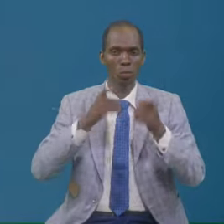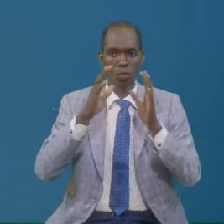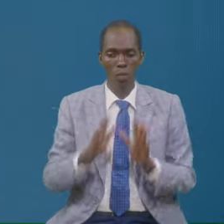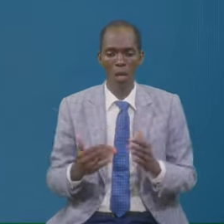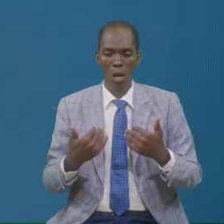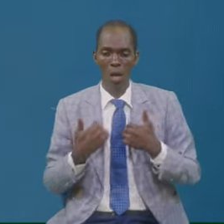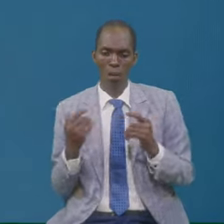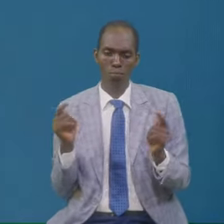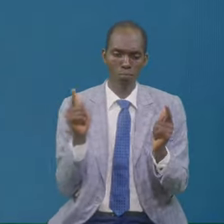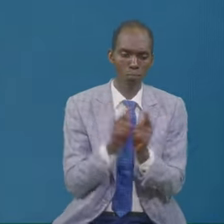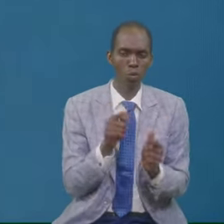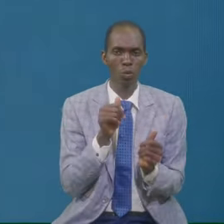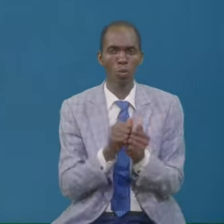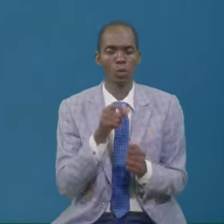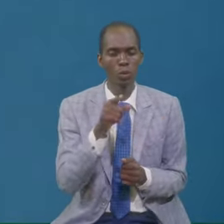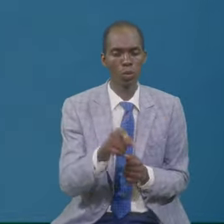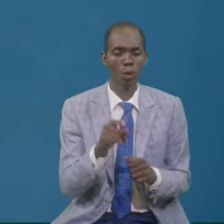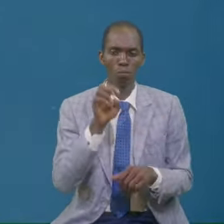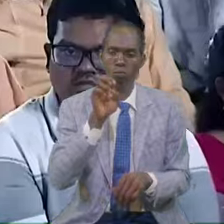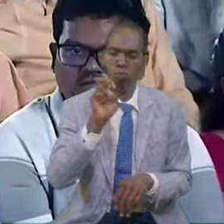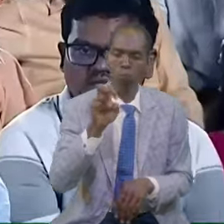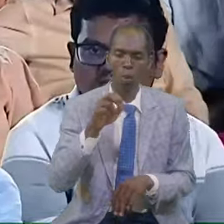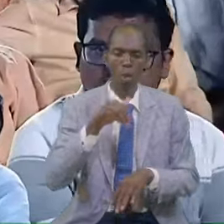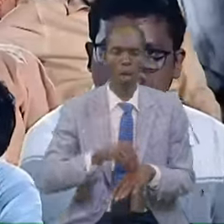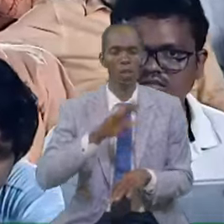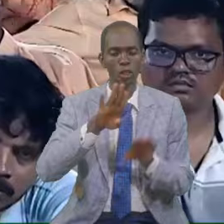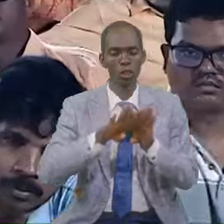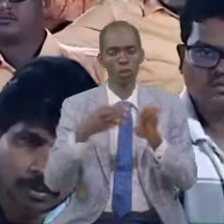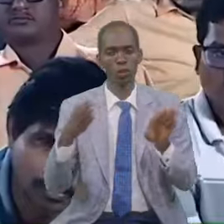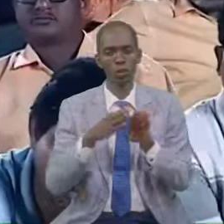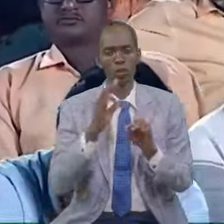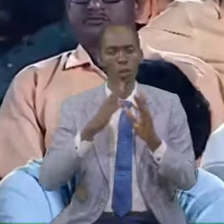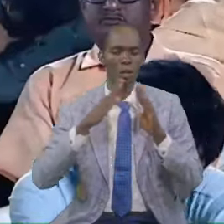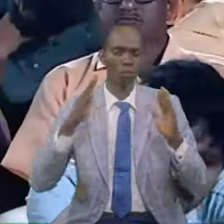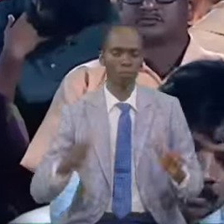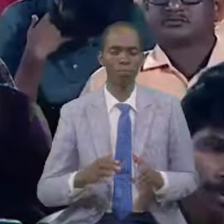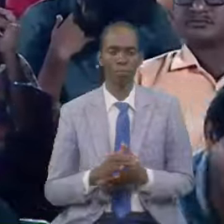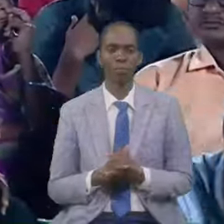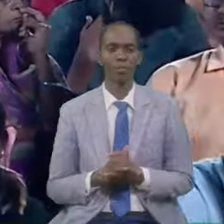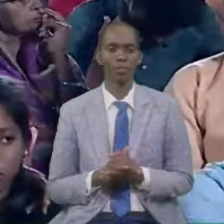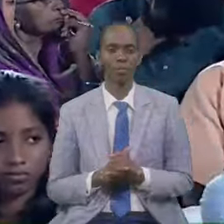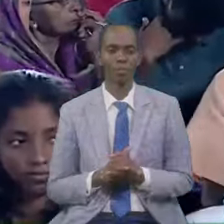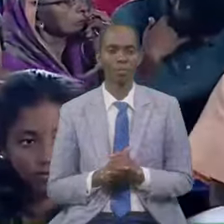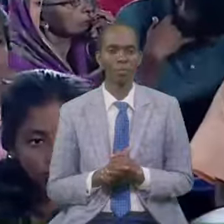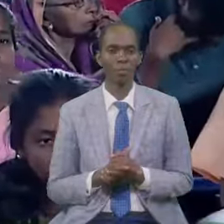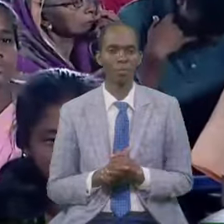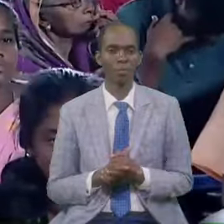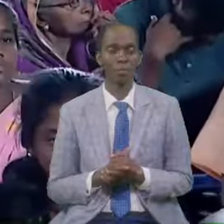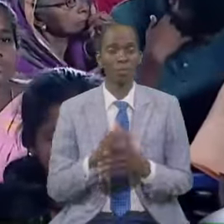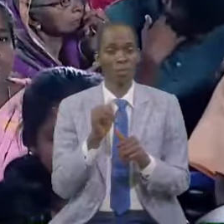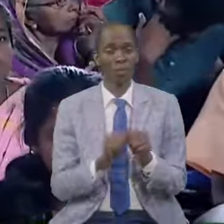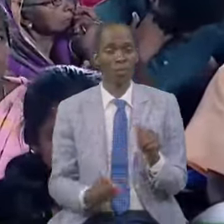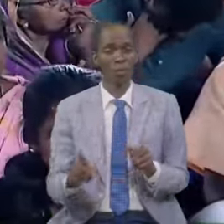knocked at your door. ప్రతి వారి యొద్దకు ప్రతివాదన చేసేవాడు వచ్చి నేరాలు లెక్క పెడుతూనే ఉన్నాడు. Everyone who knows